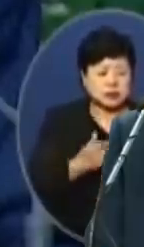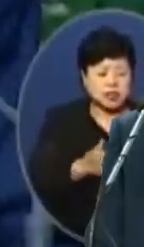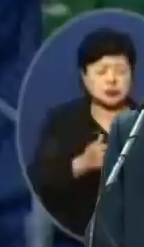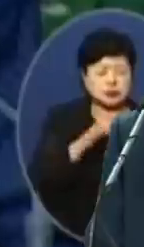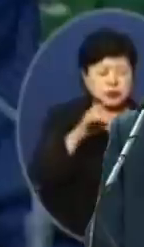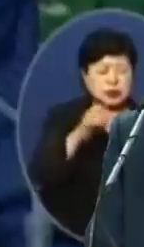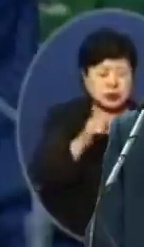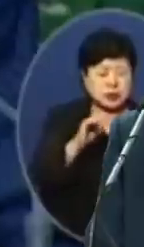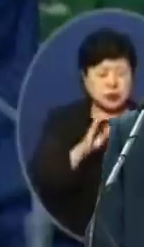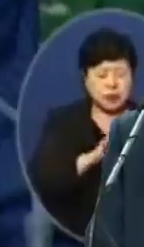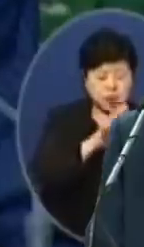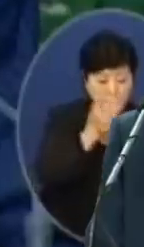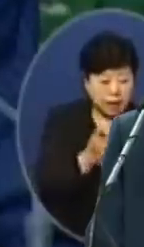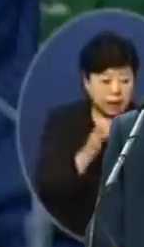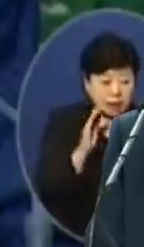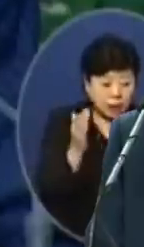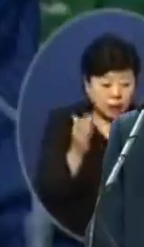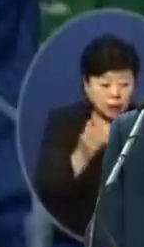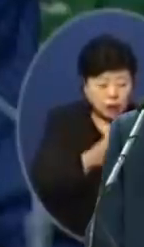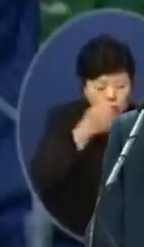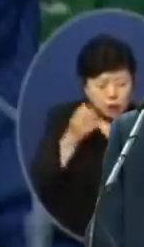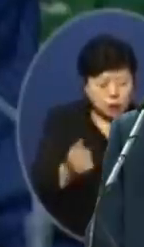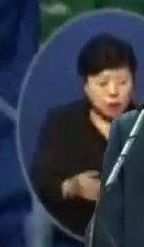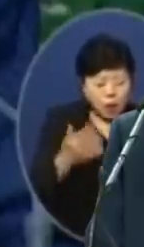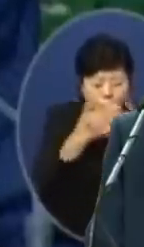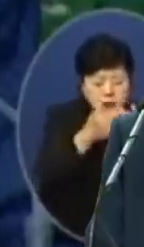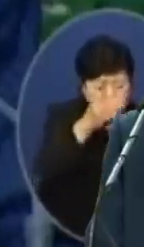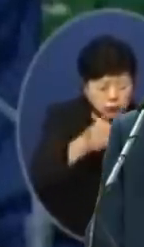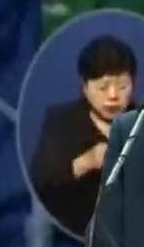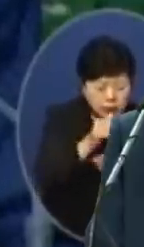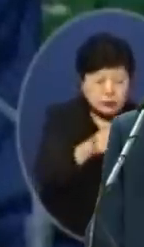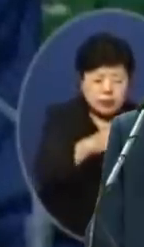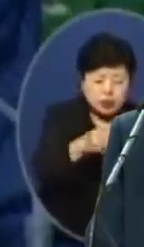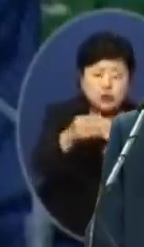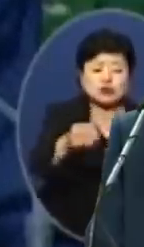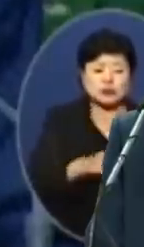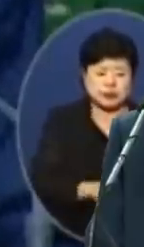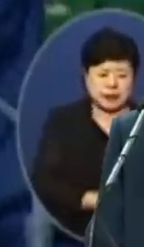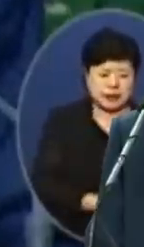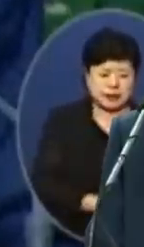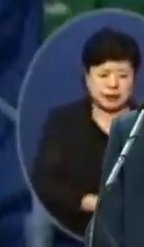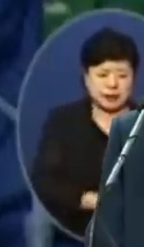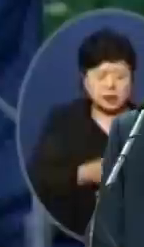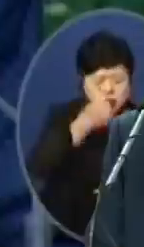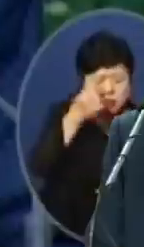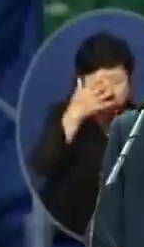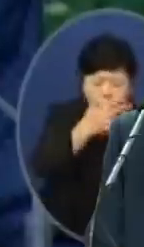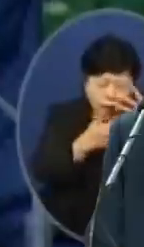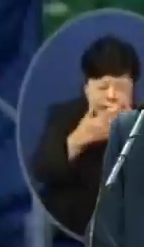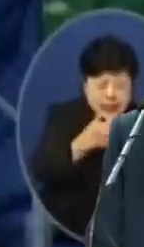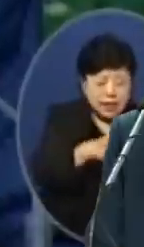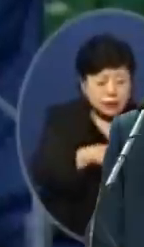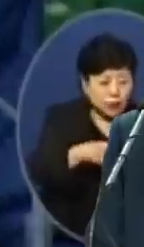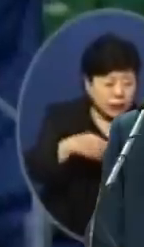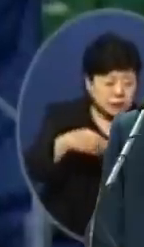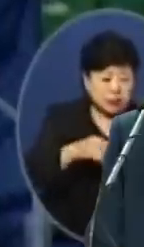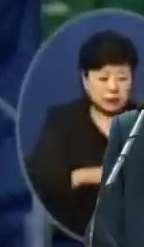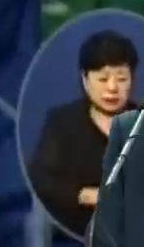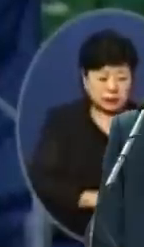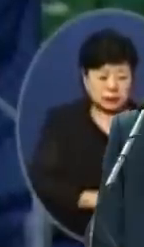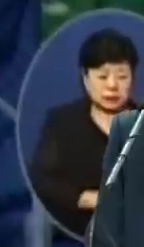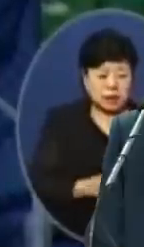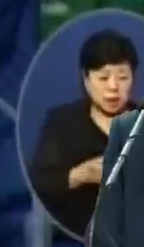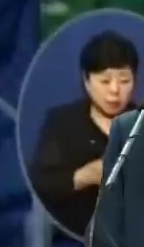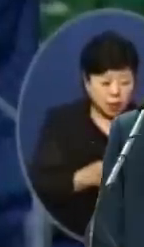것입니다. 이것이 꿈이나 환상을 통하여 하나님이 인도하시는 것입니다. 꿈이나 환상을